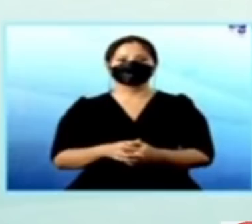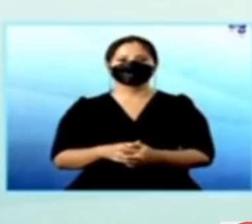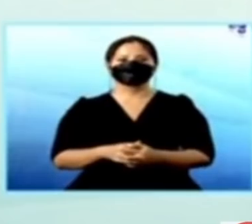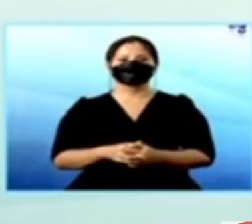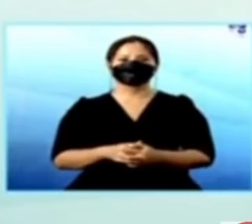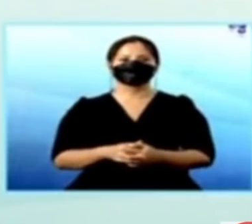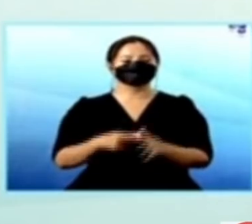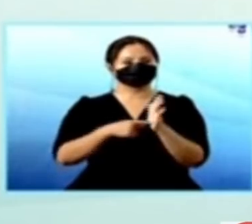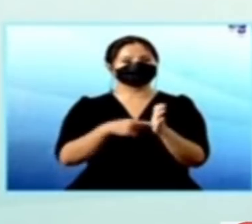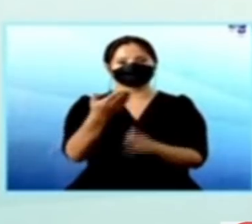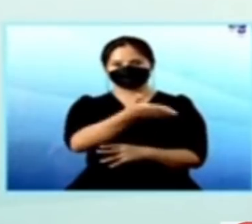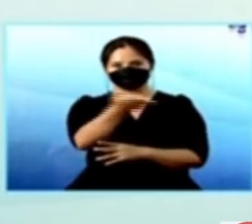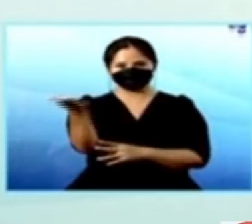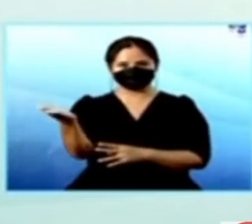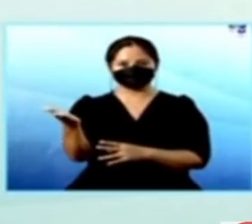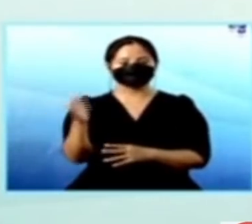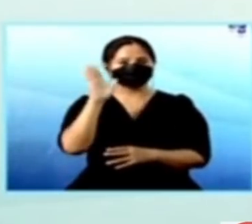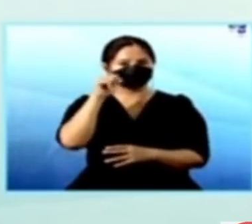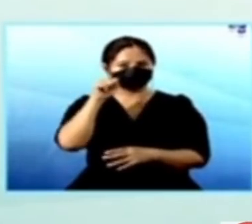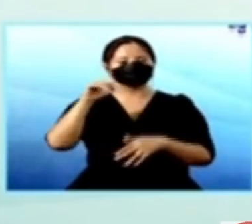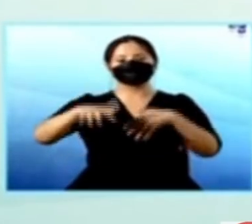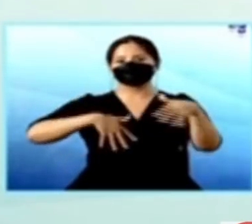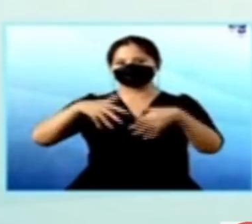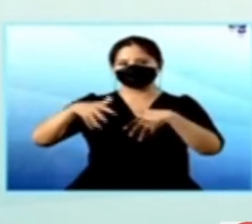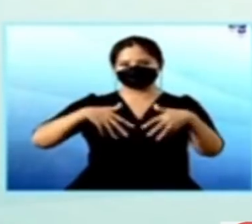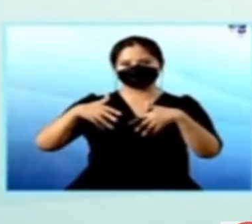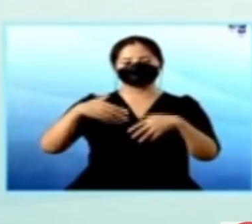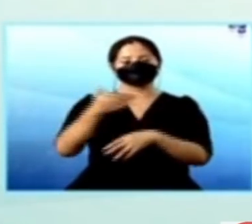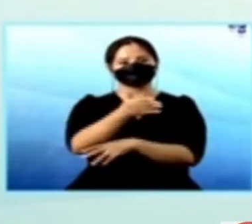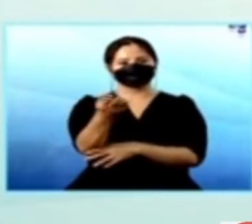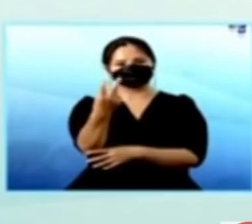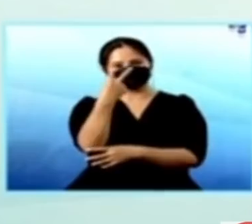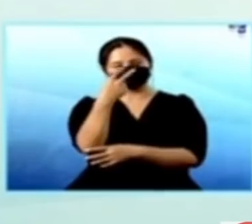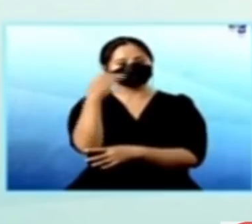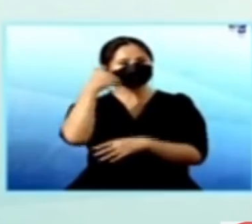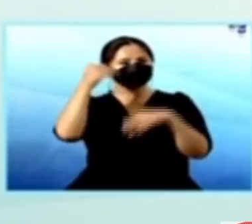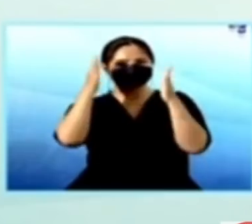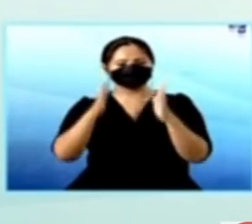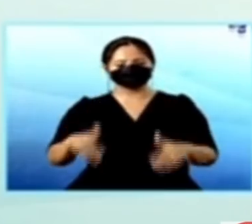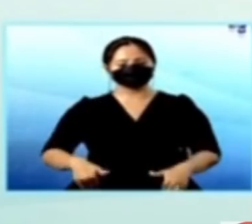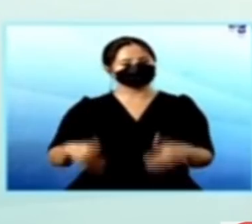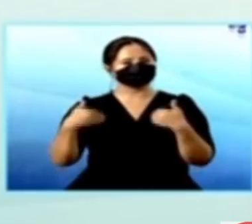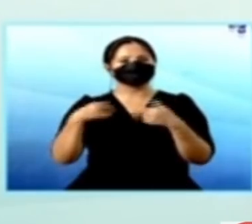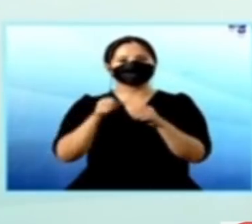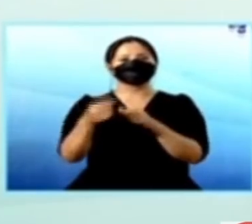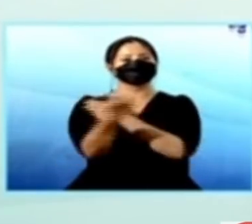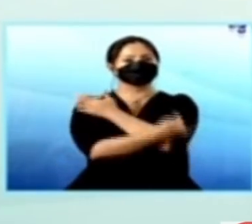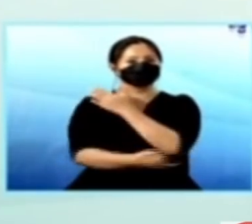ากบรรดาท่านพ่อแม่ประชาชนท่านผู้ชมทุกคนที่ดำรงชีวิตอยู่ประเทศลาว